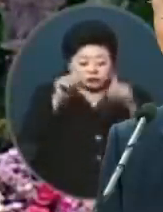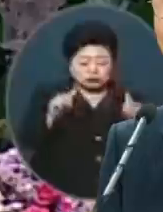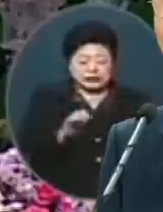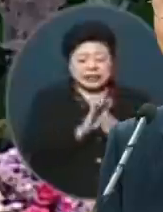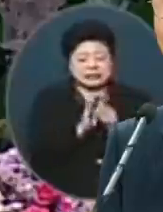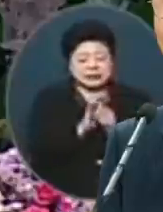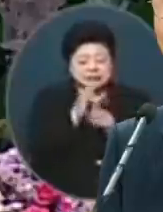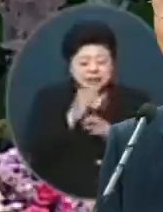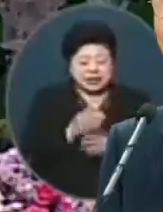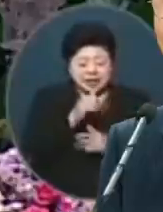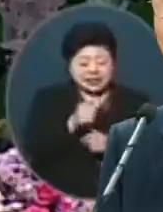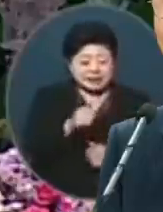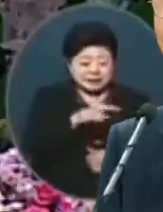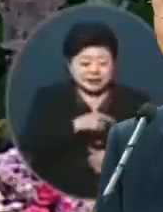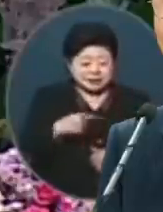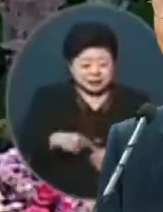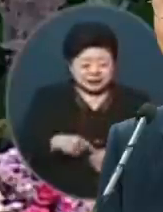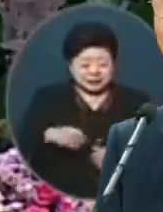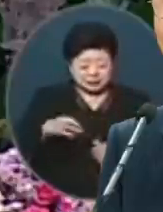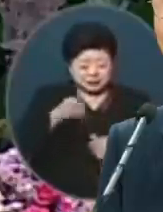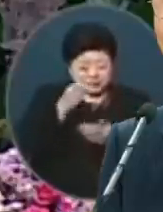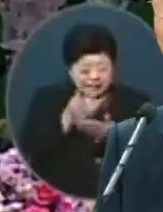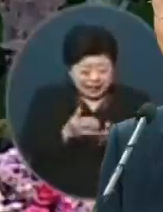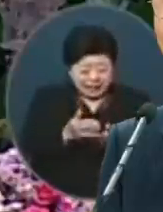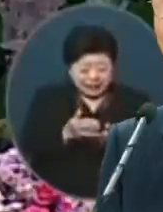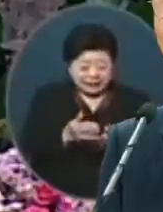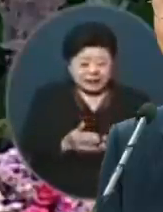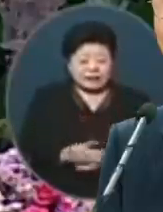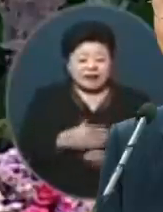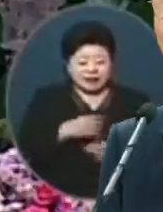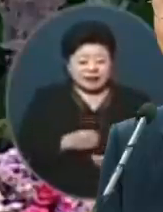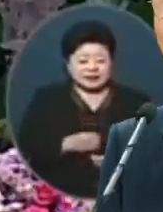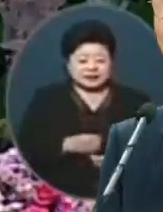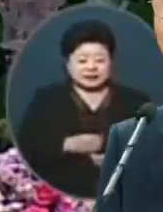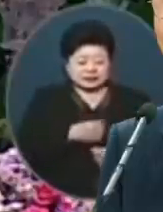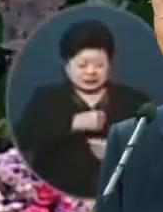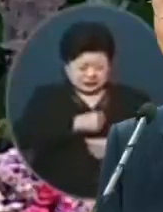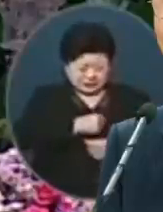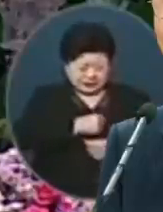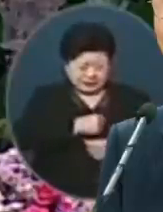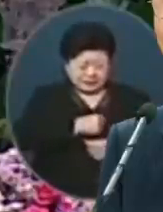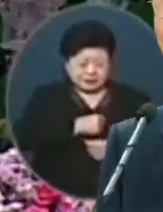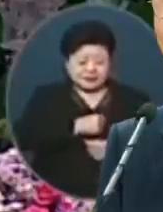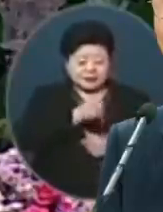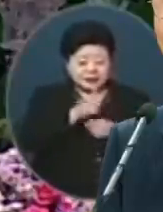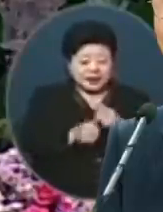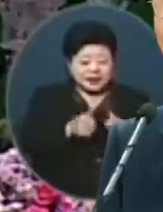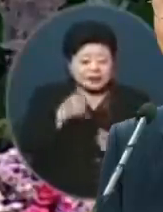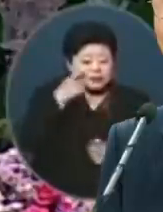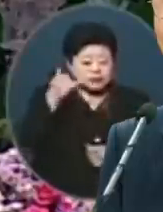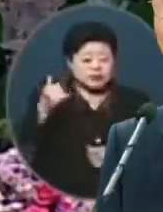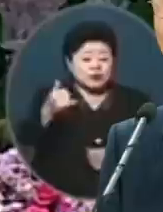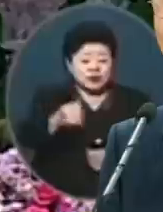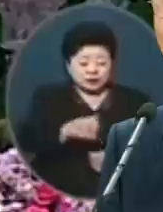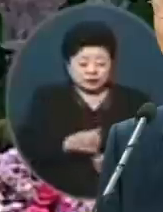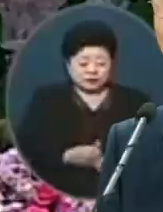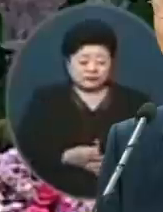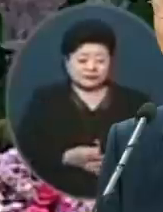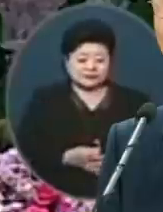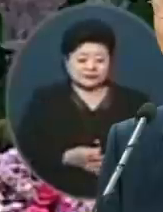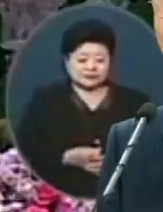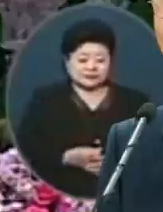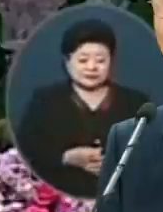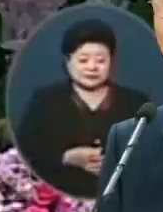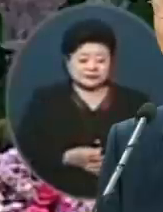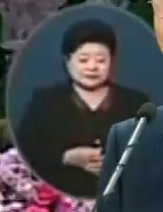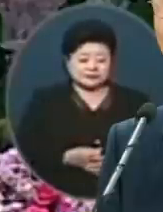말라 하나님의 이름을 망령되이 일컫지 마라 안식일을 그렇게 지켜라. 하나님께 대한 법입니다.